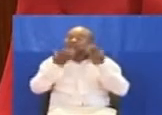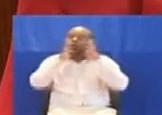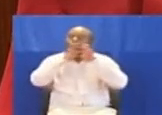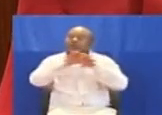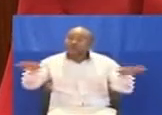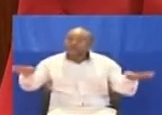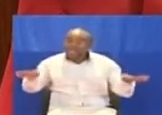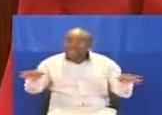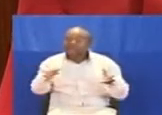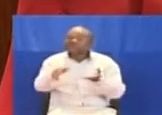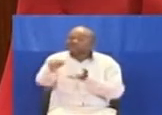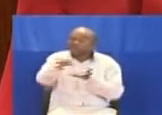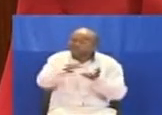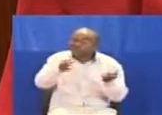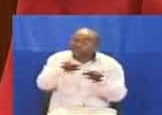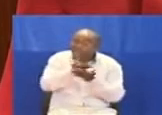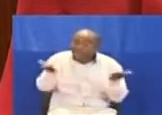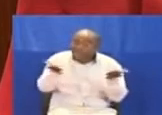wala mkwaruzo